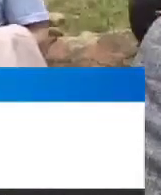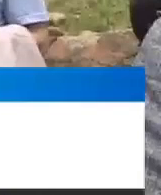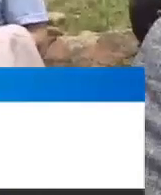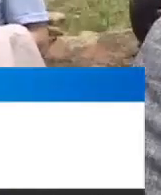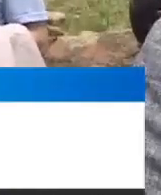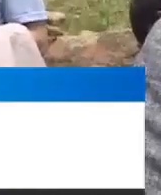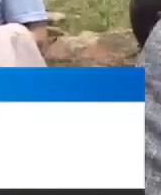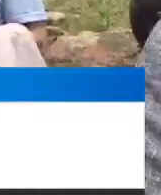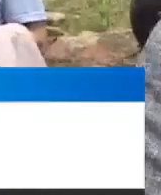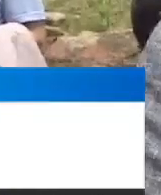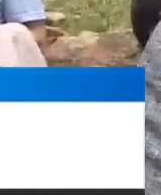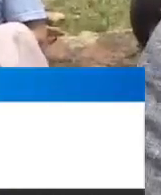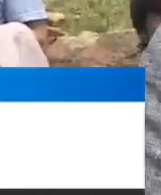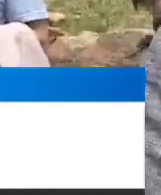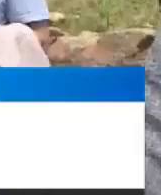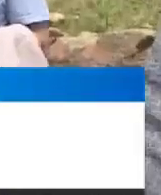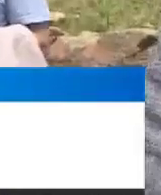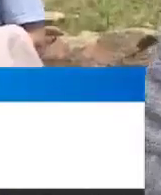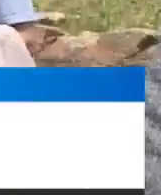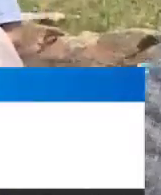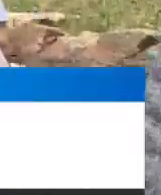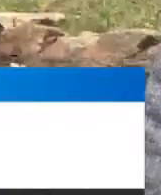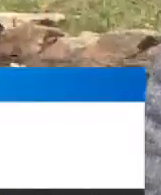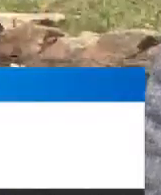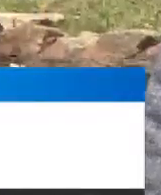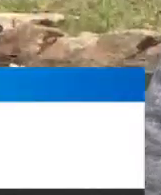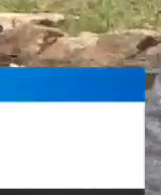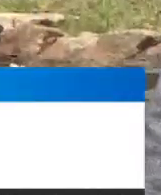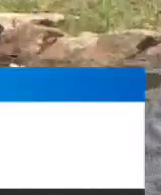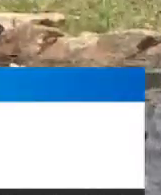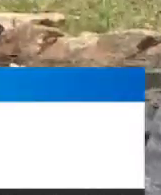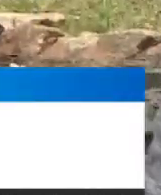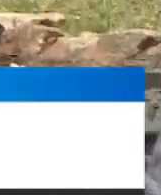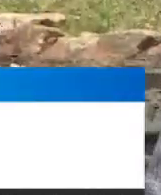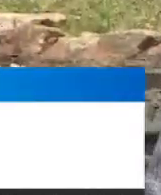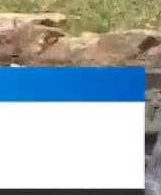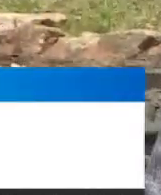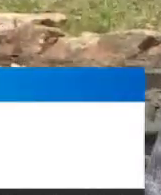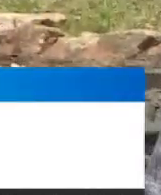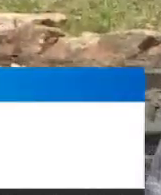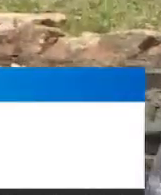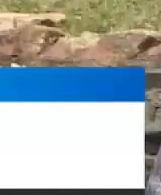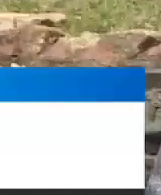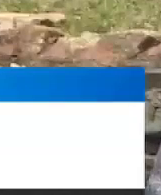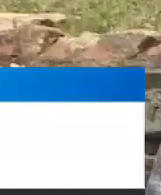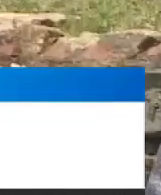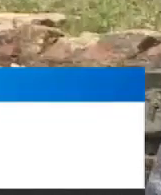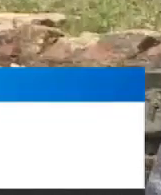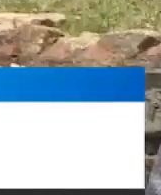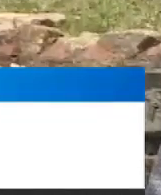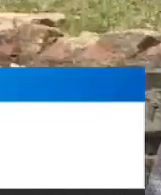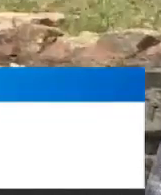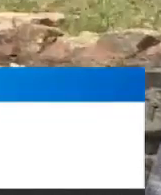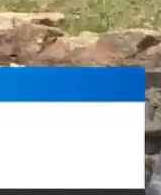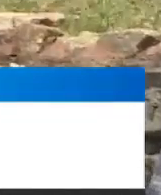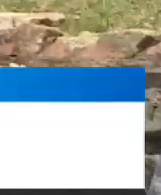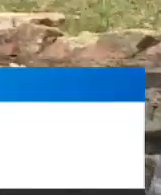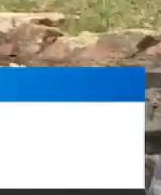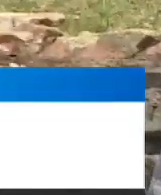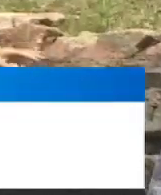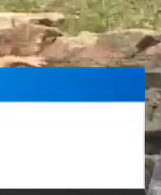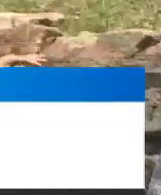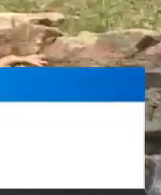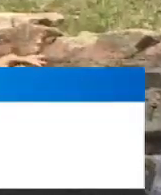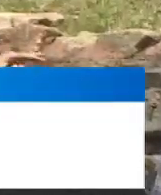평당원의 액자보, 더구나 본인이 해명까지 했는데, 대선 후보들이, 본인이